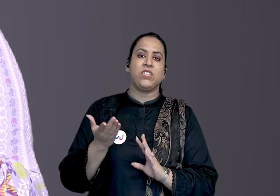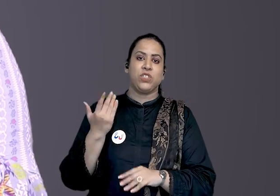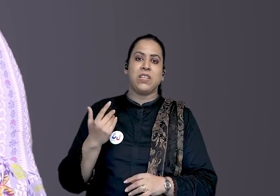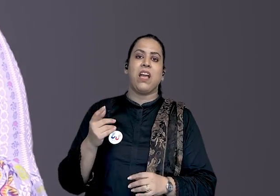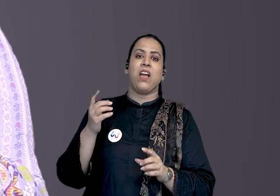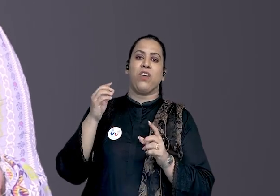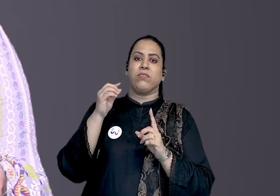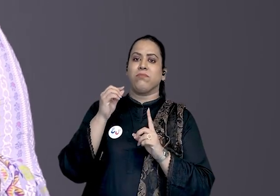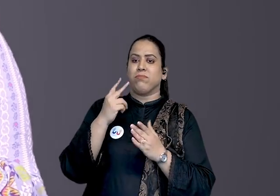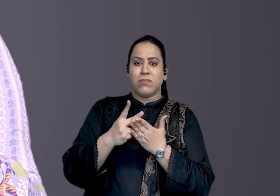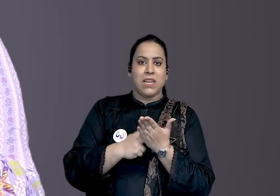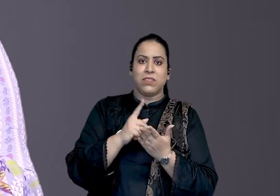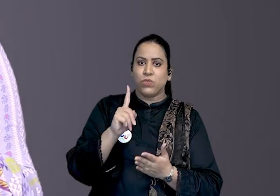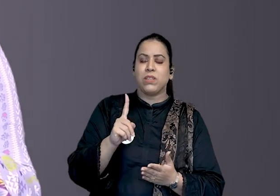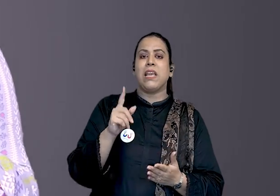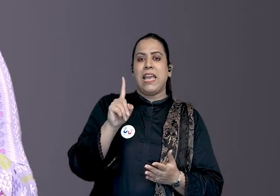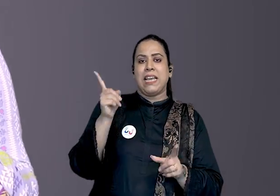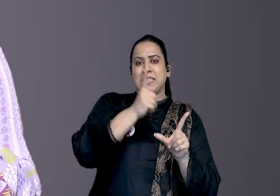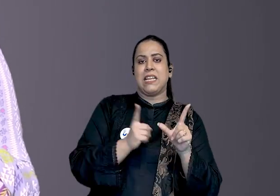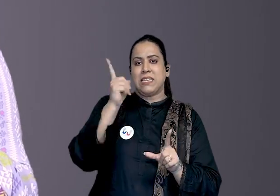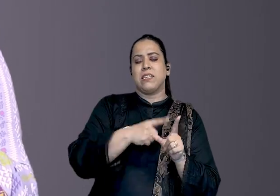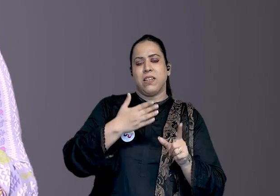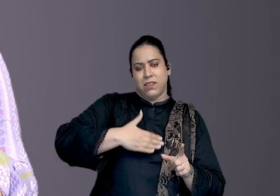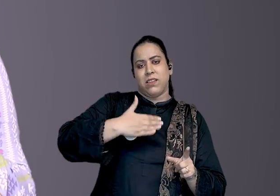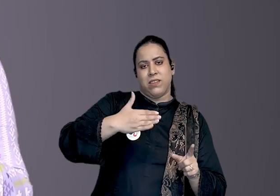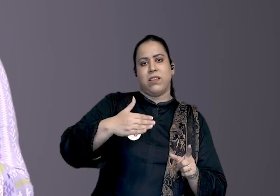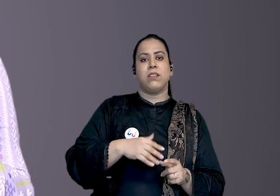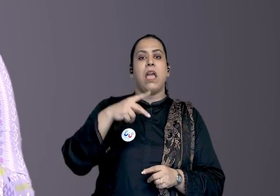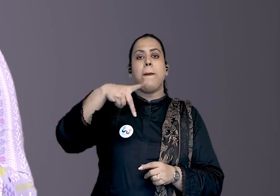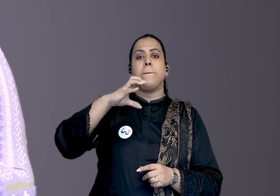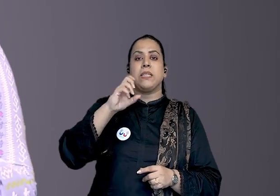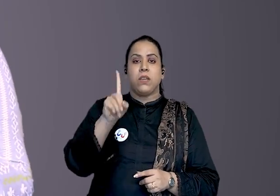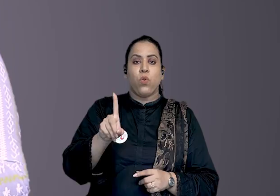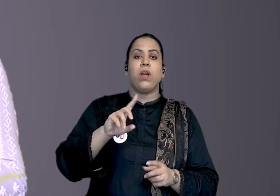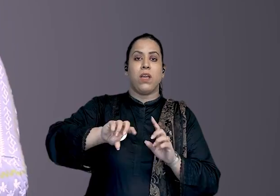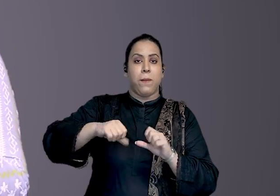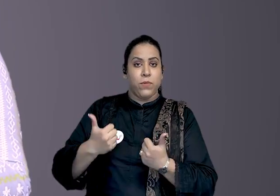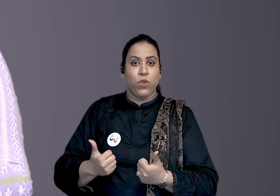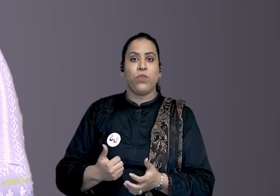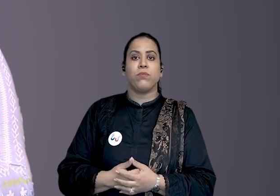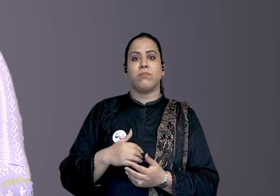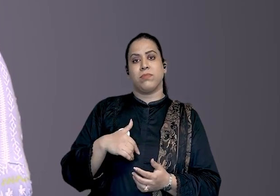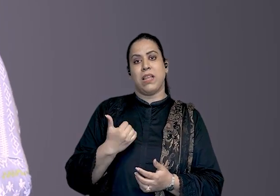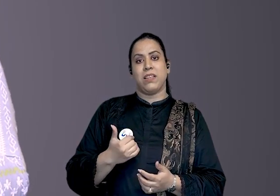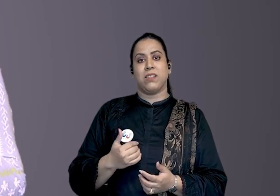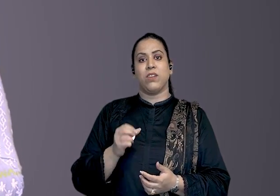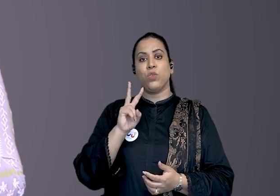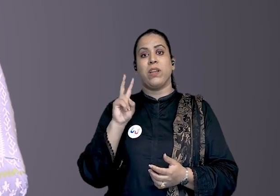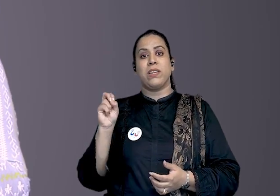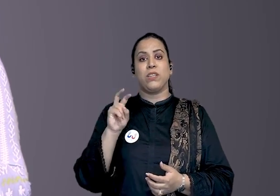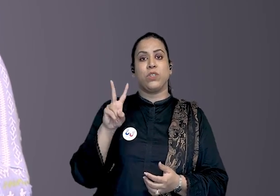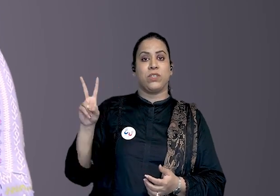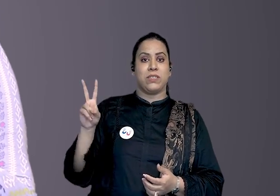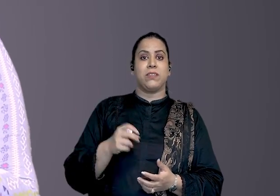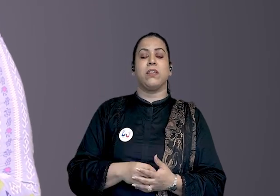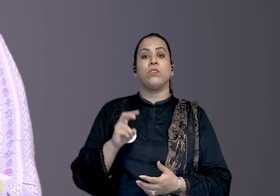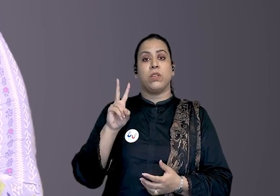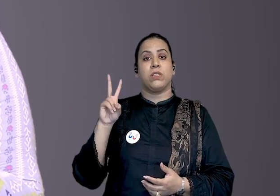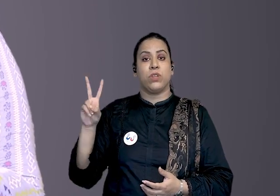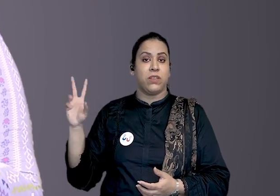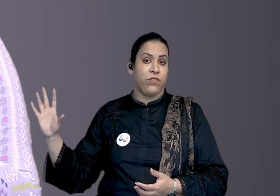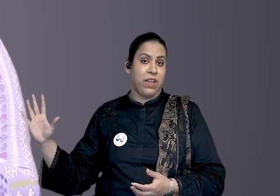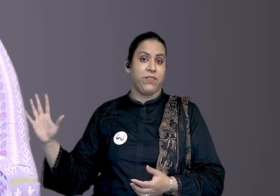1 ये एक साल की एक्सटेंशन के साथ था, लेकिन अब जो हमारा PC1 अप्रूव हुआ है दैट इज़ फ्रॉम 2022 टू